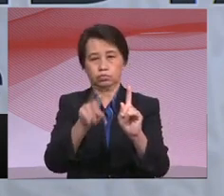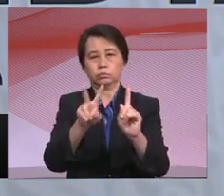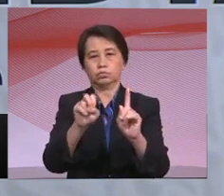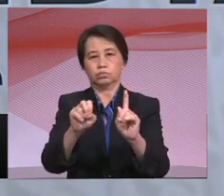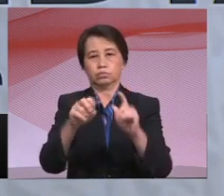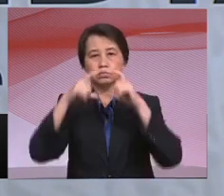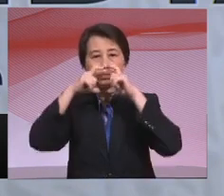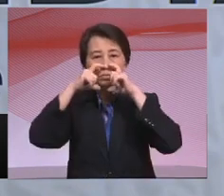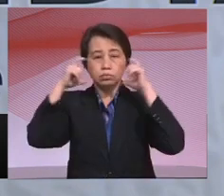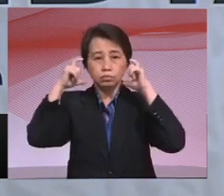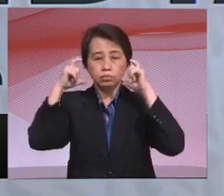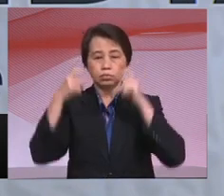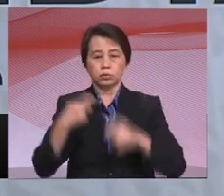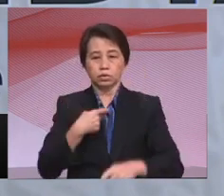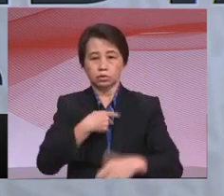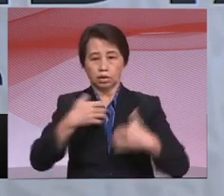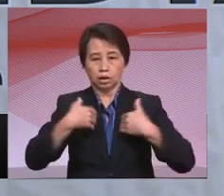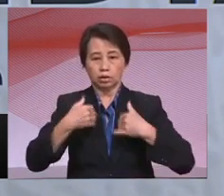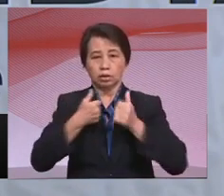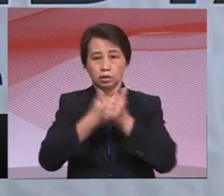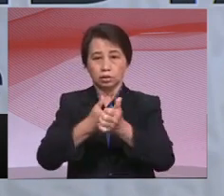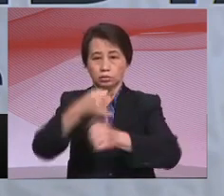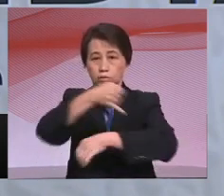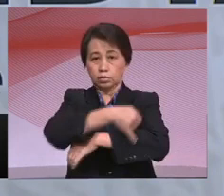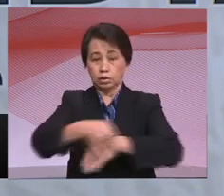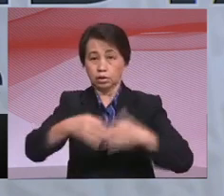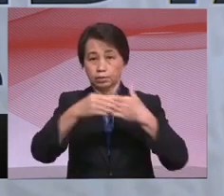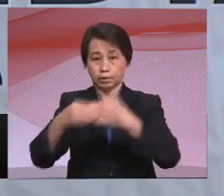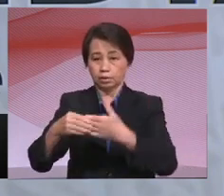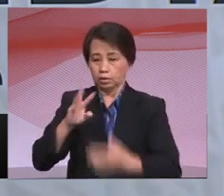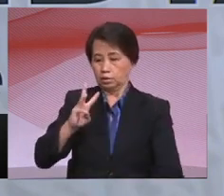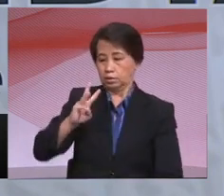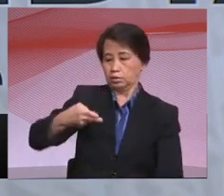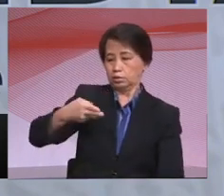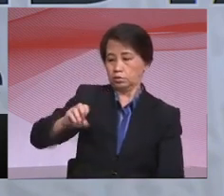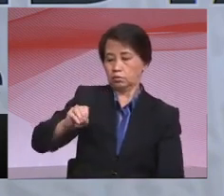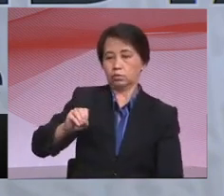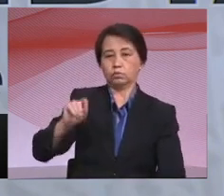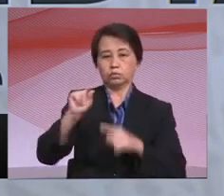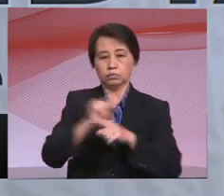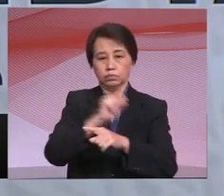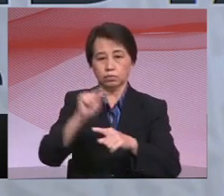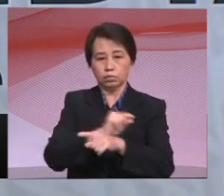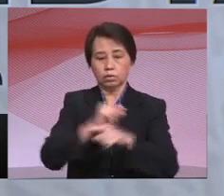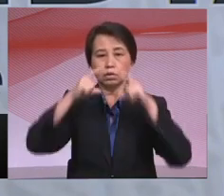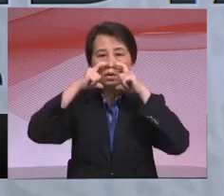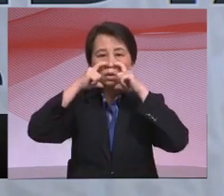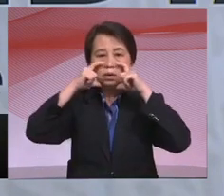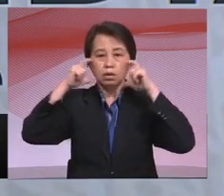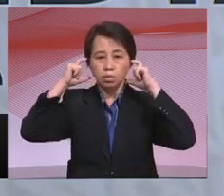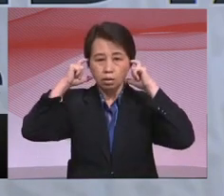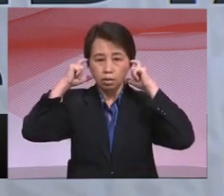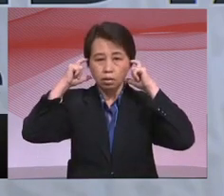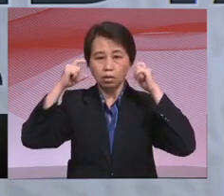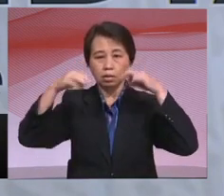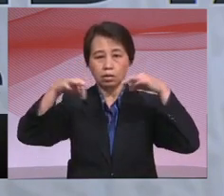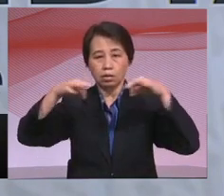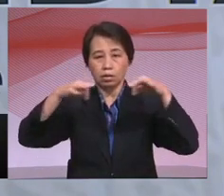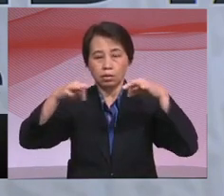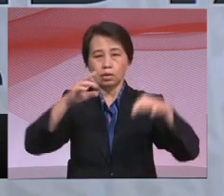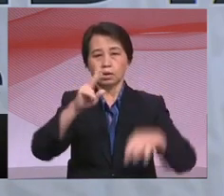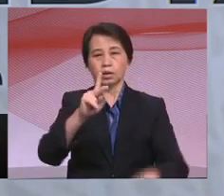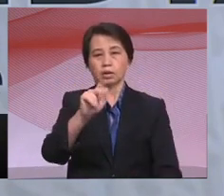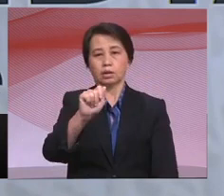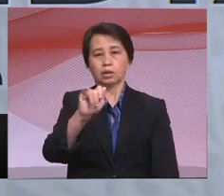juga mengikut garis panduan WHO untuk menggunakan pakai face mask fabric, fabric,